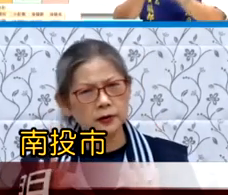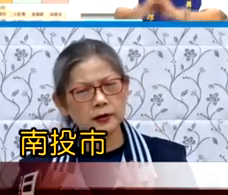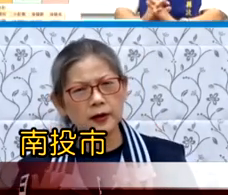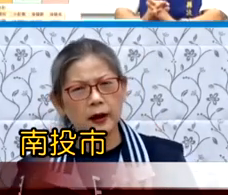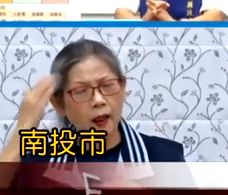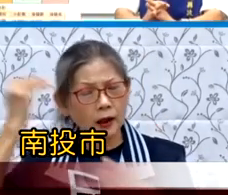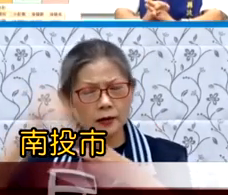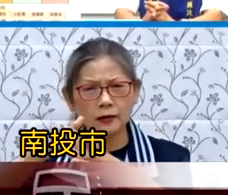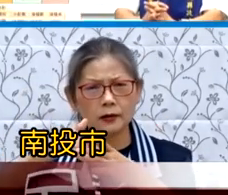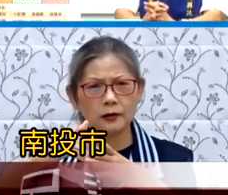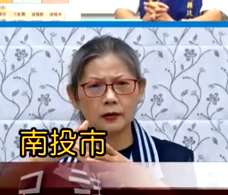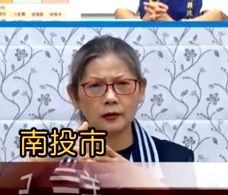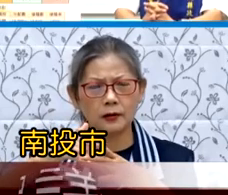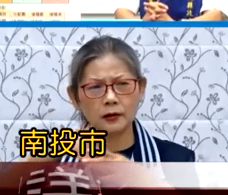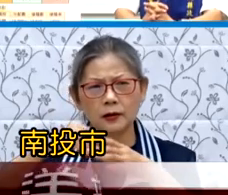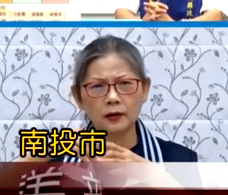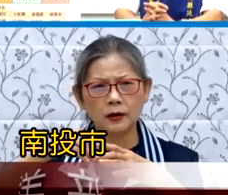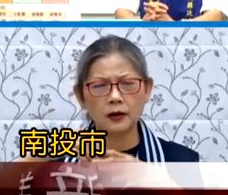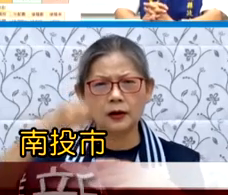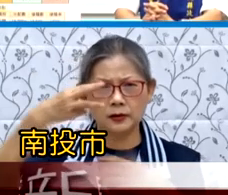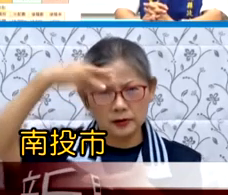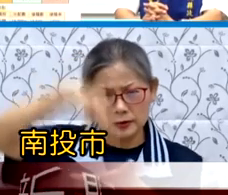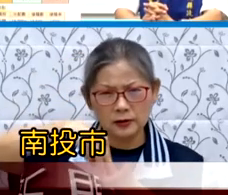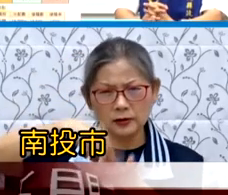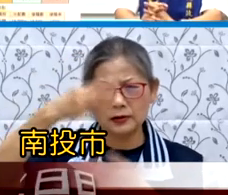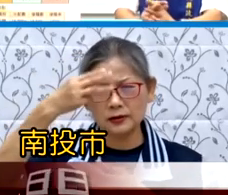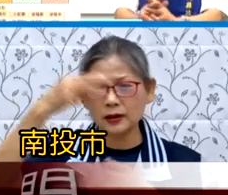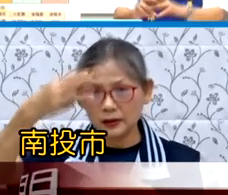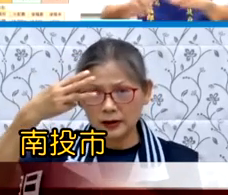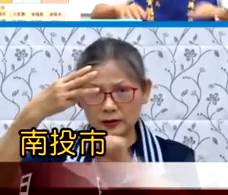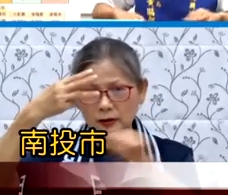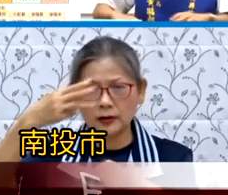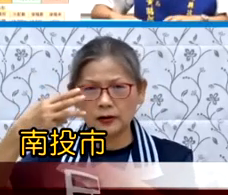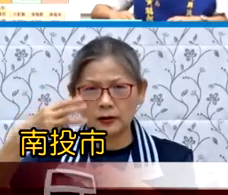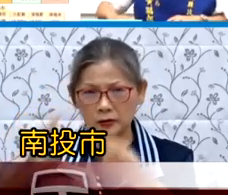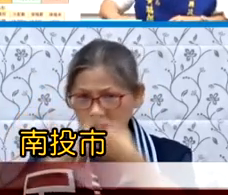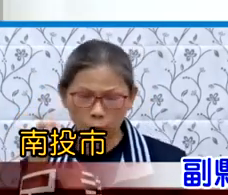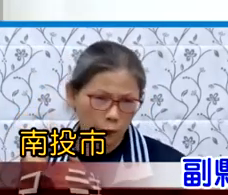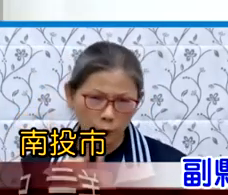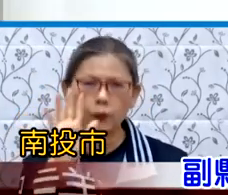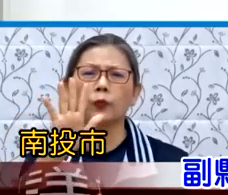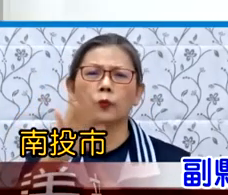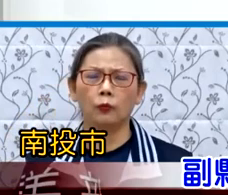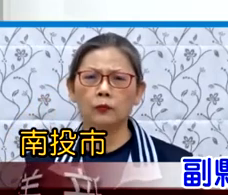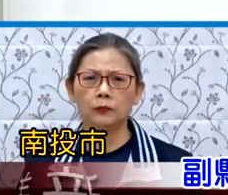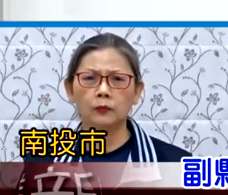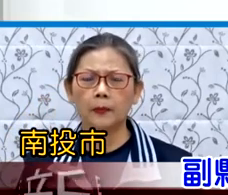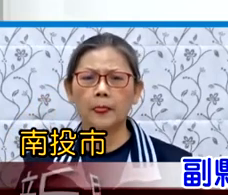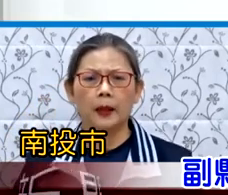起个案，县府也召开记者会，说明已完成的疫调、接触者筛检及相关的防疫动作。 另外，